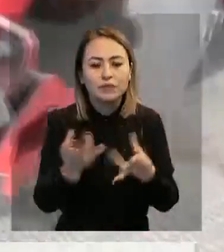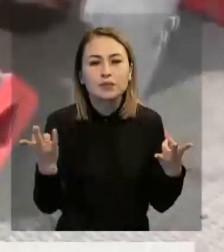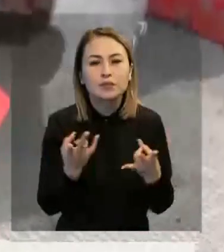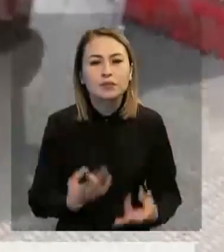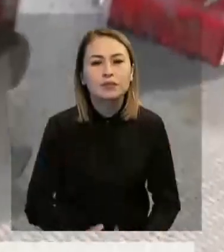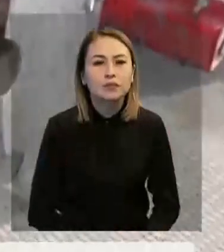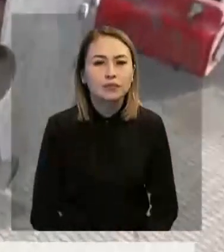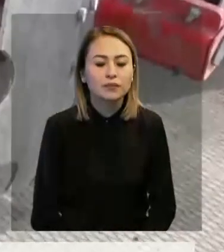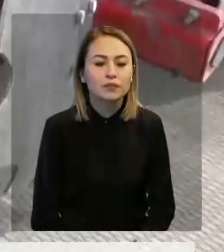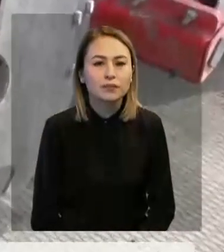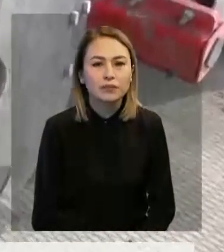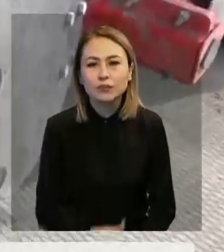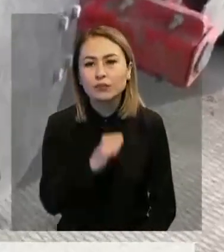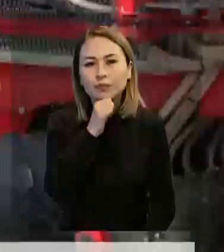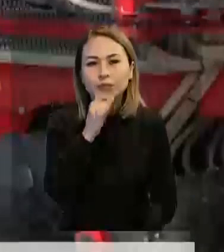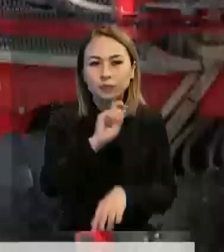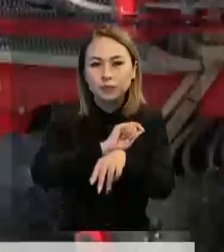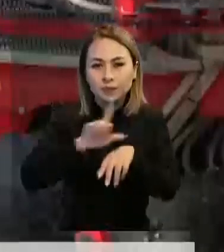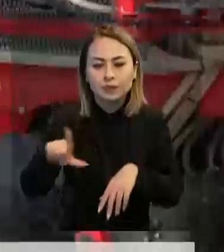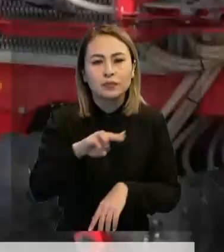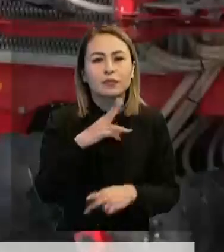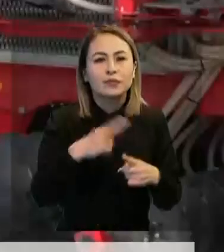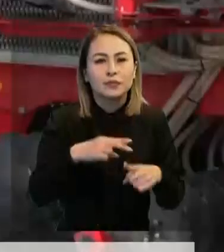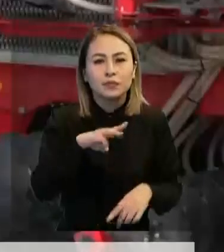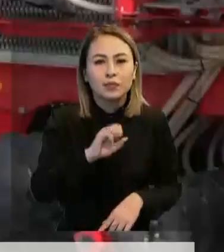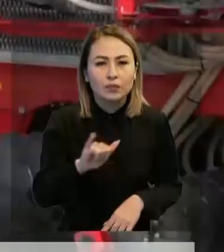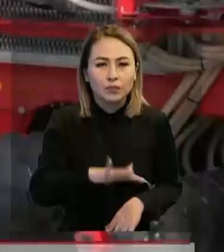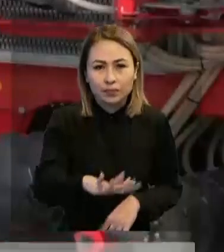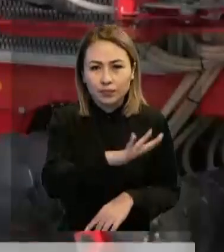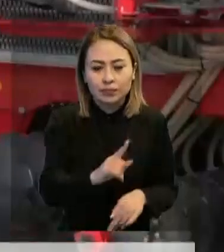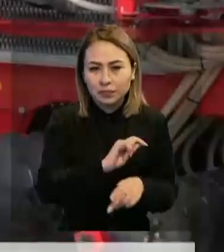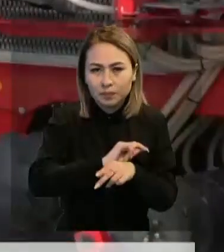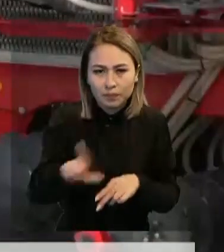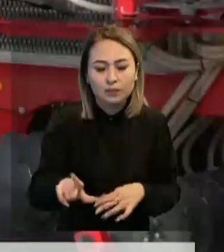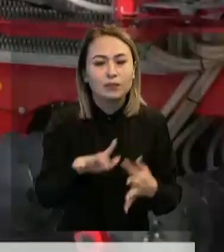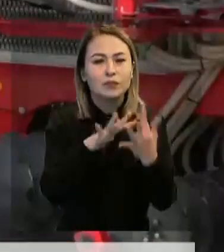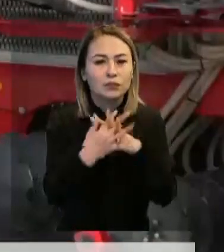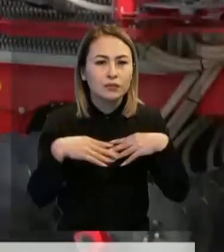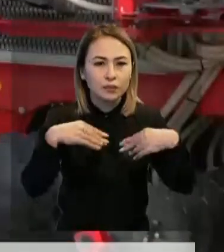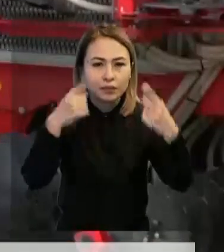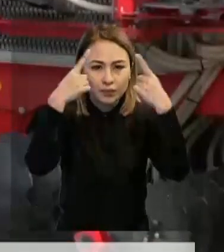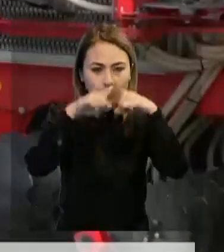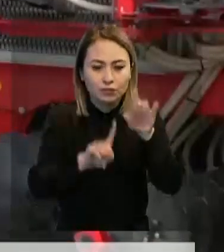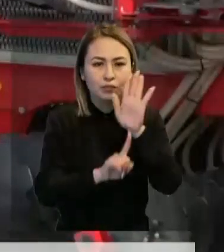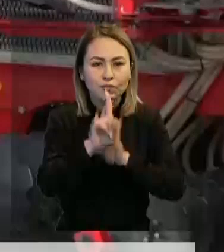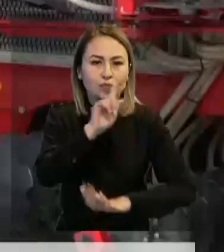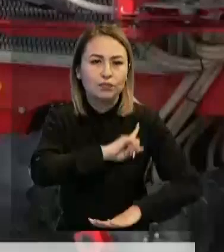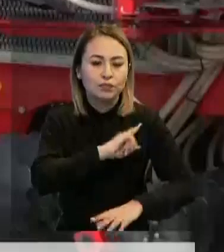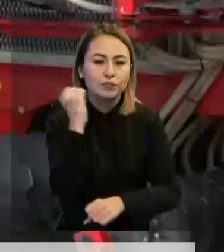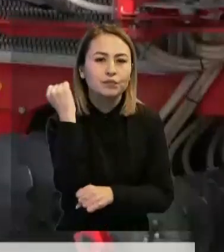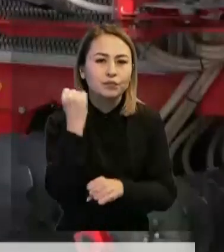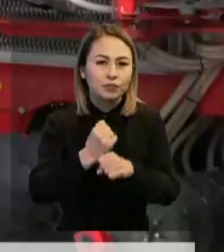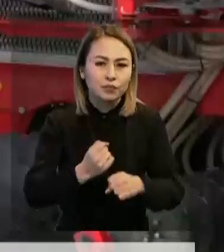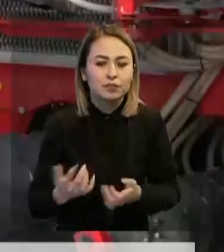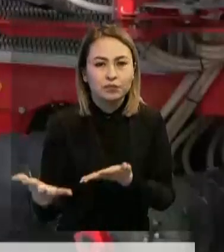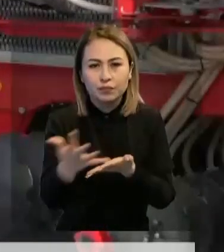мамандар. Қостанайда бастап отыр, білмеймін, Теміртау бар, сол Теміртауда ауыл шаруашылық техникасына рабочий органдар шығаруға. Диск